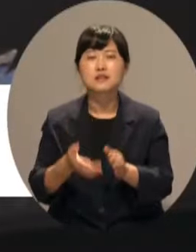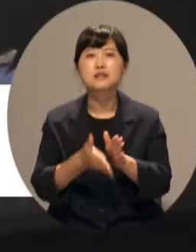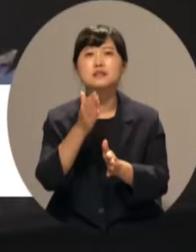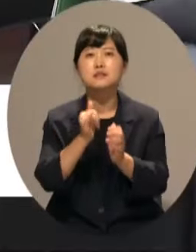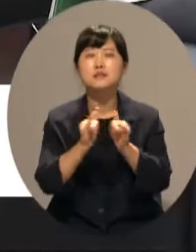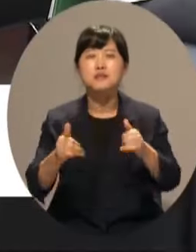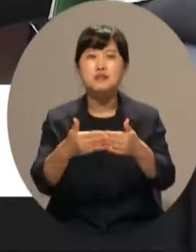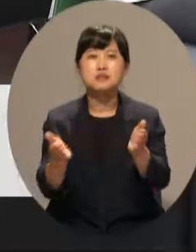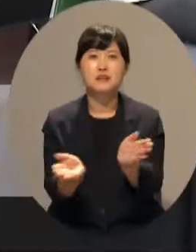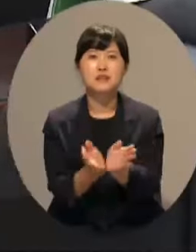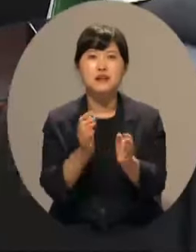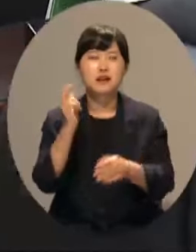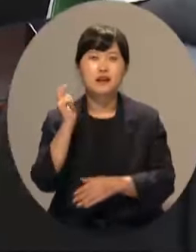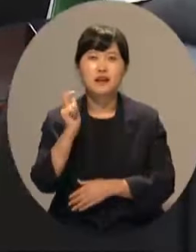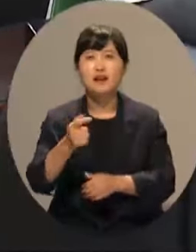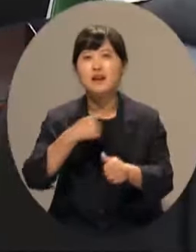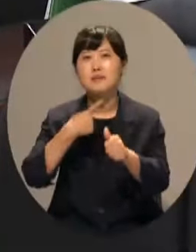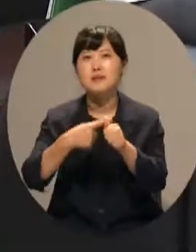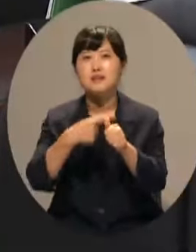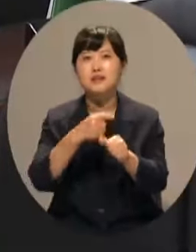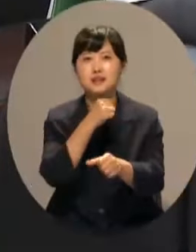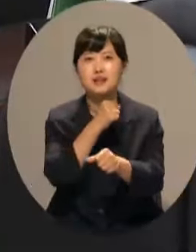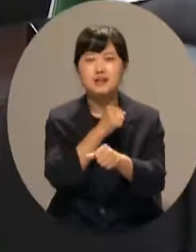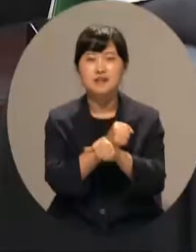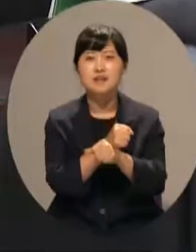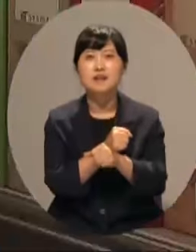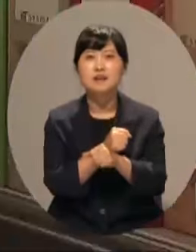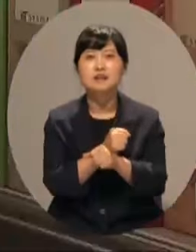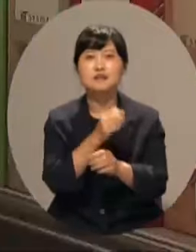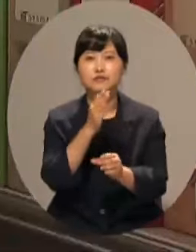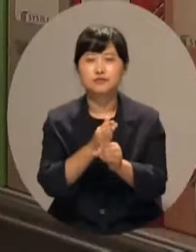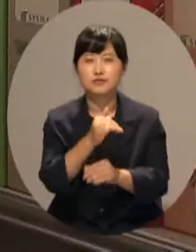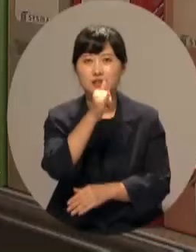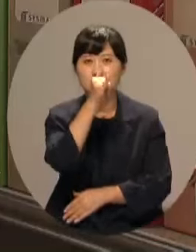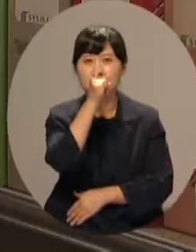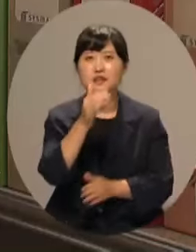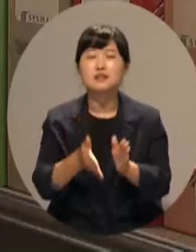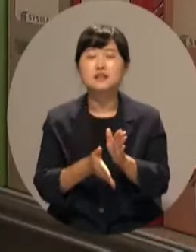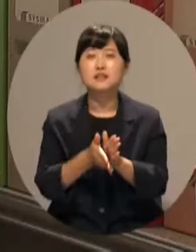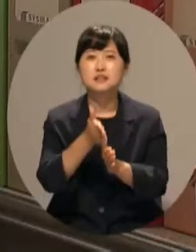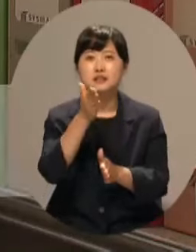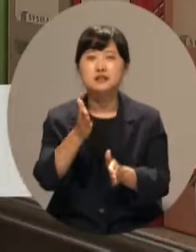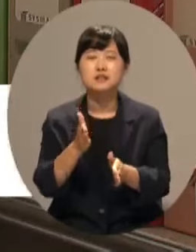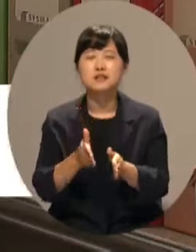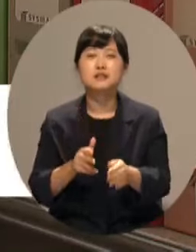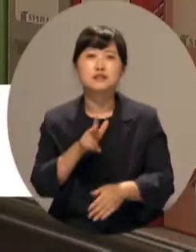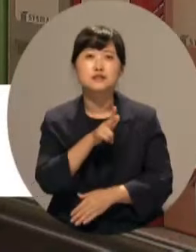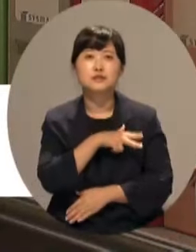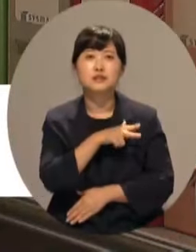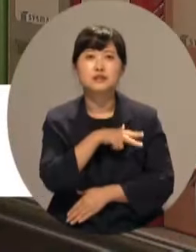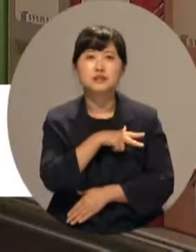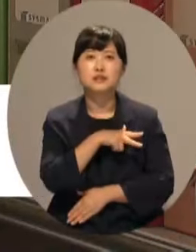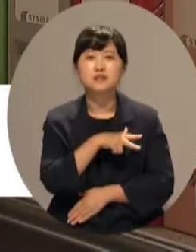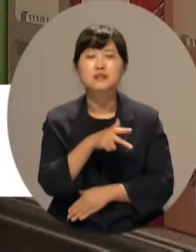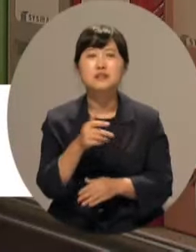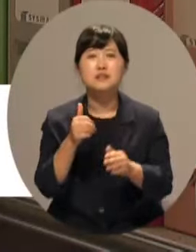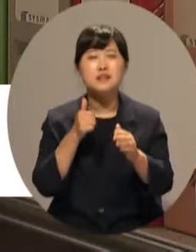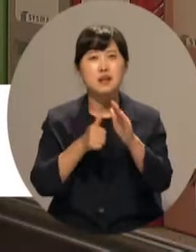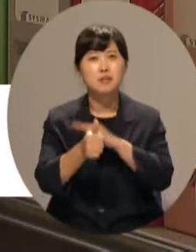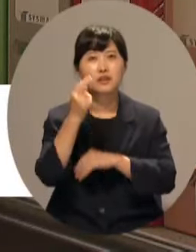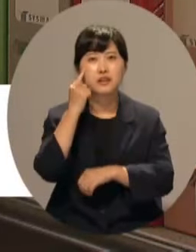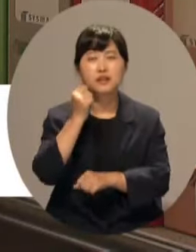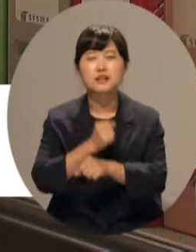강한 비판을 쏟아내며 강력한 저항을 예고 있습니다 시의원들이 시민의 그대 테라 고전의 생각을 안 하는 거거든요